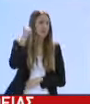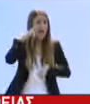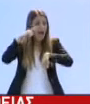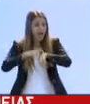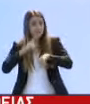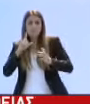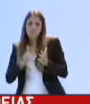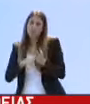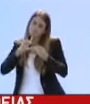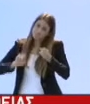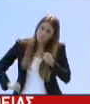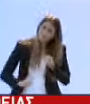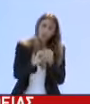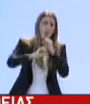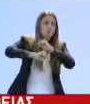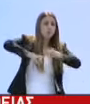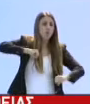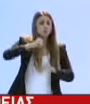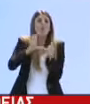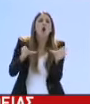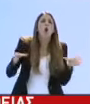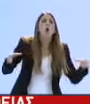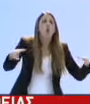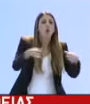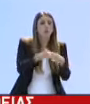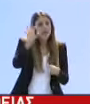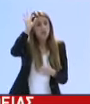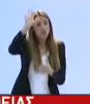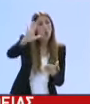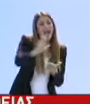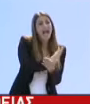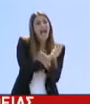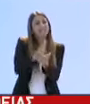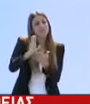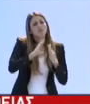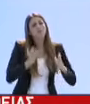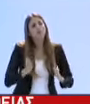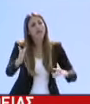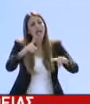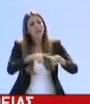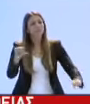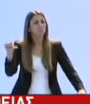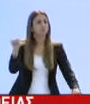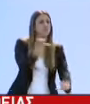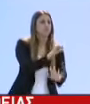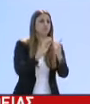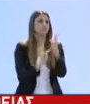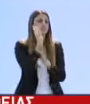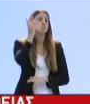αυτούς στη μεγάλη εθνική προσπάθεια να αναστρέψουμε την καταστροφική πορεία της χώρας.